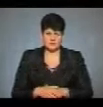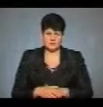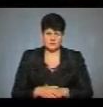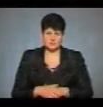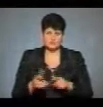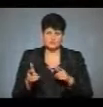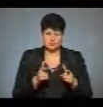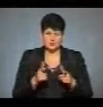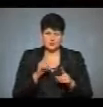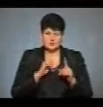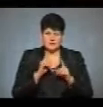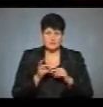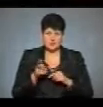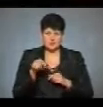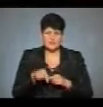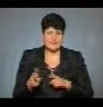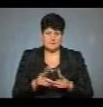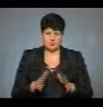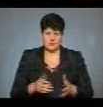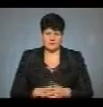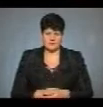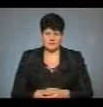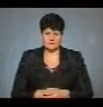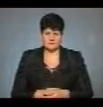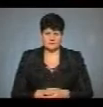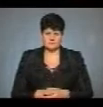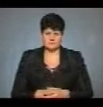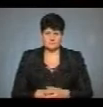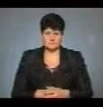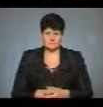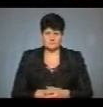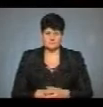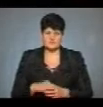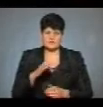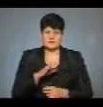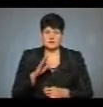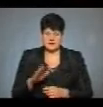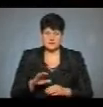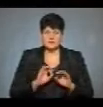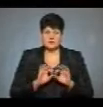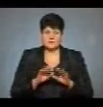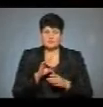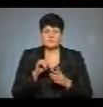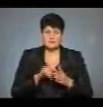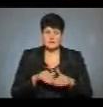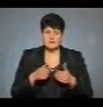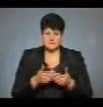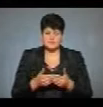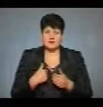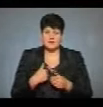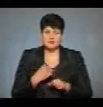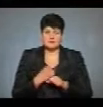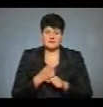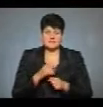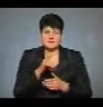до сесії другий раз, а не приходьте на підготовлені. Сергій Віталійович, дозвольте, я прокоментую, чому я задав це запитання. Я зробив